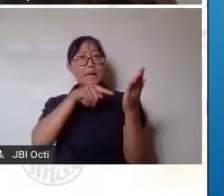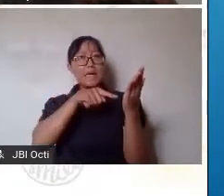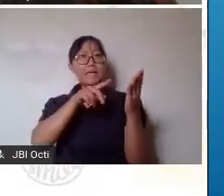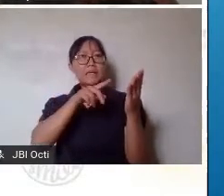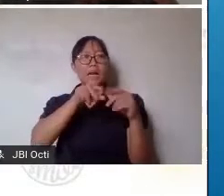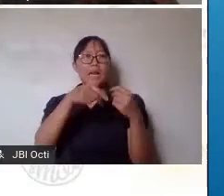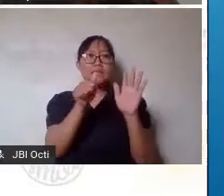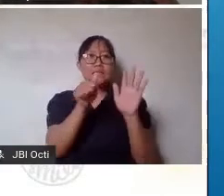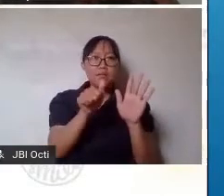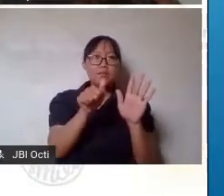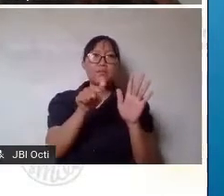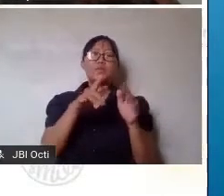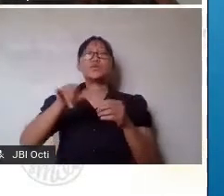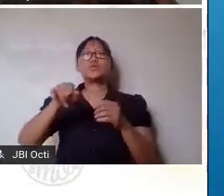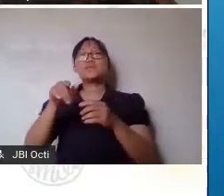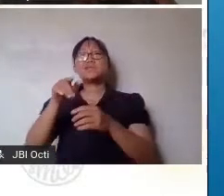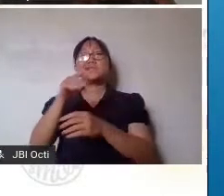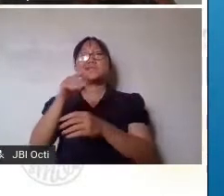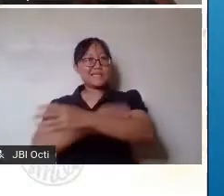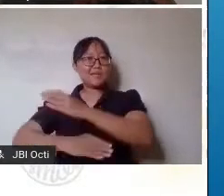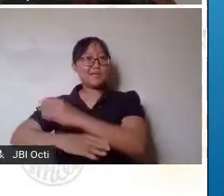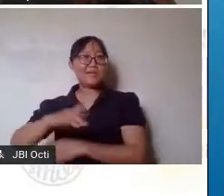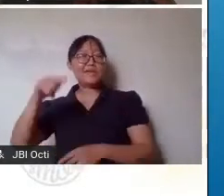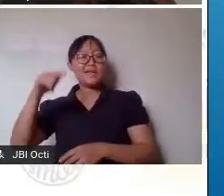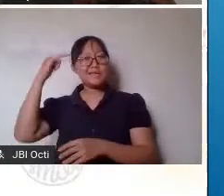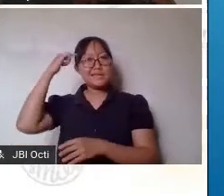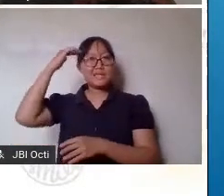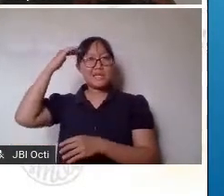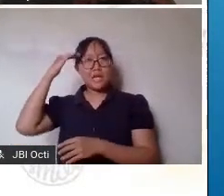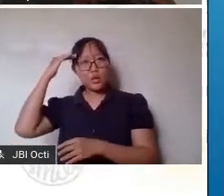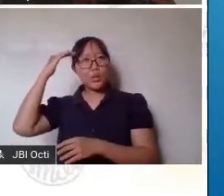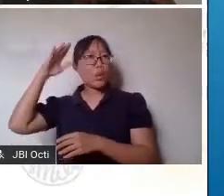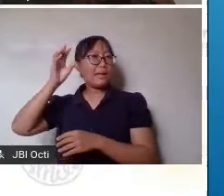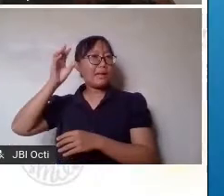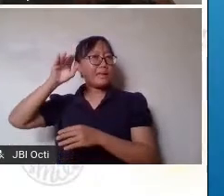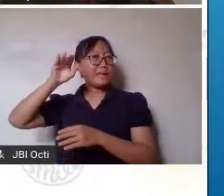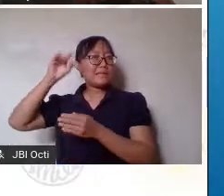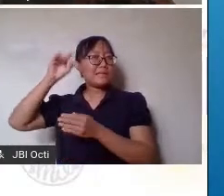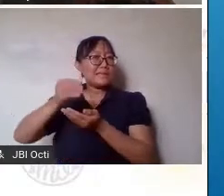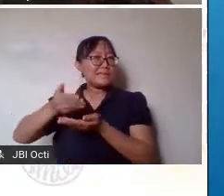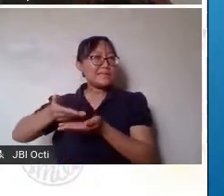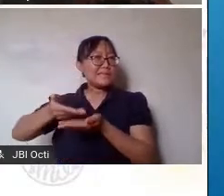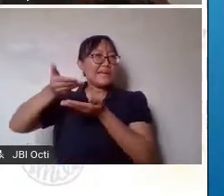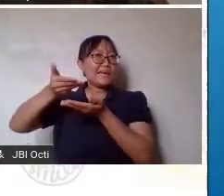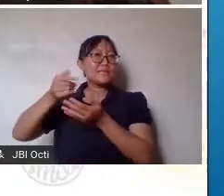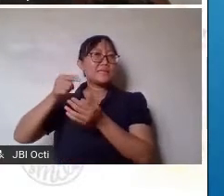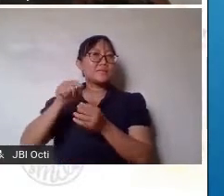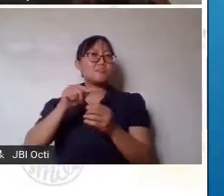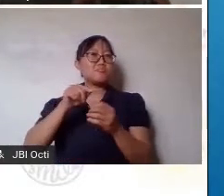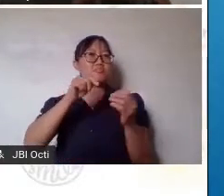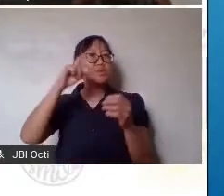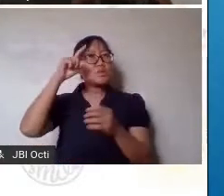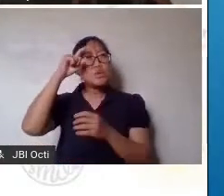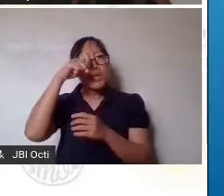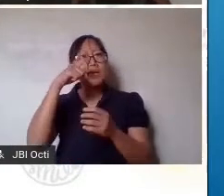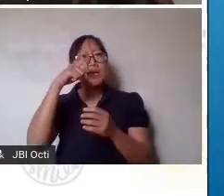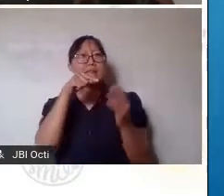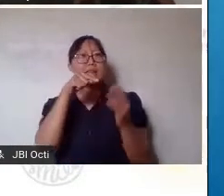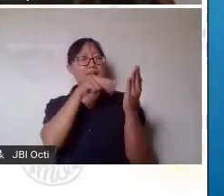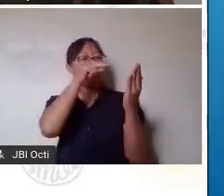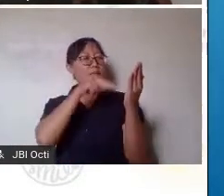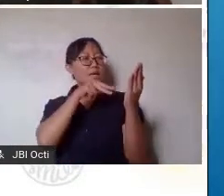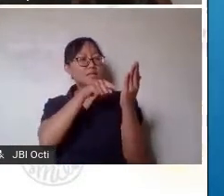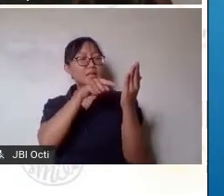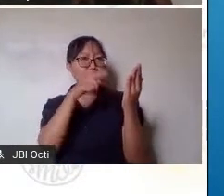akan mengalami kesulitan untuk bisa memaknai bacaan di kelas 6 tersebut. Nah, ini penting